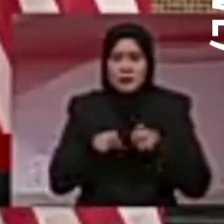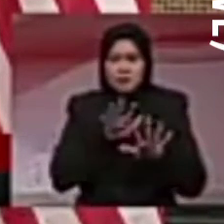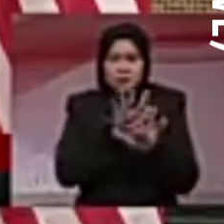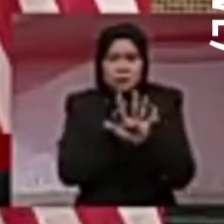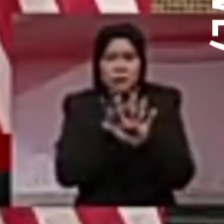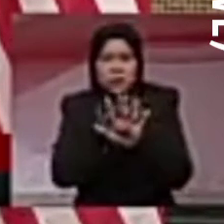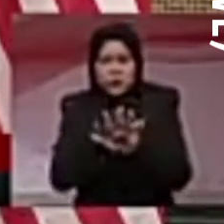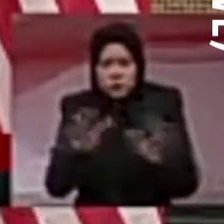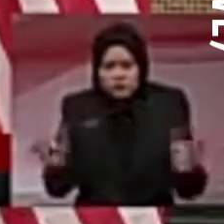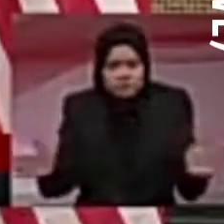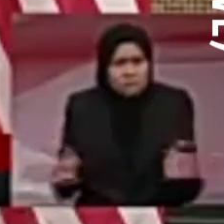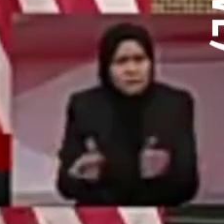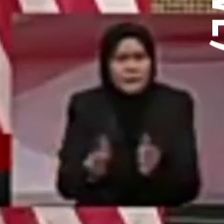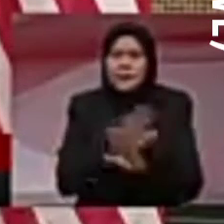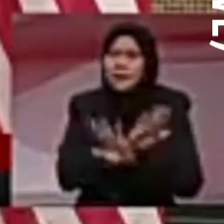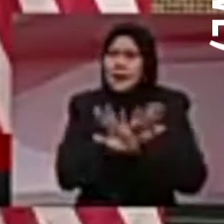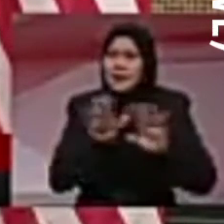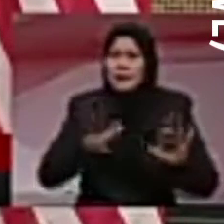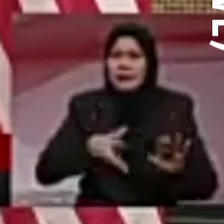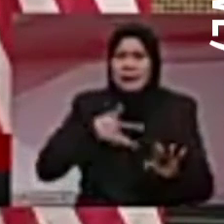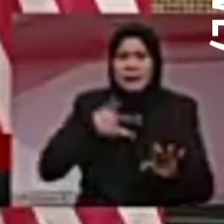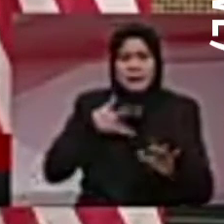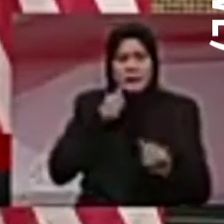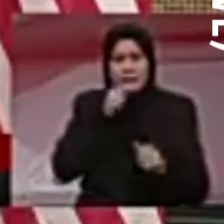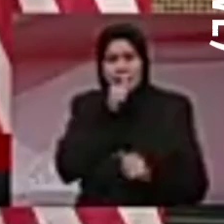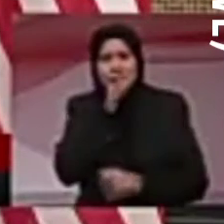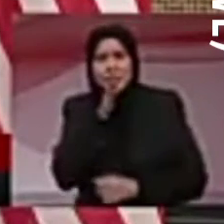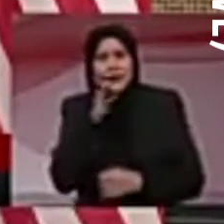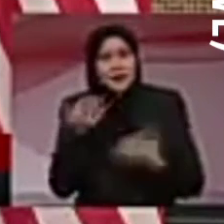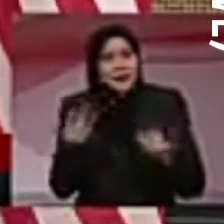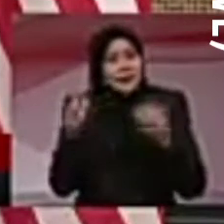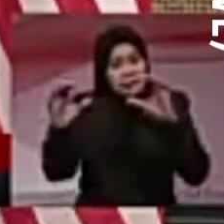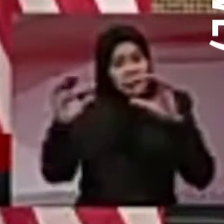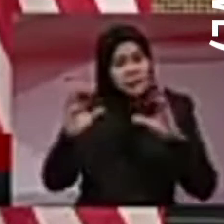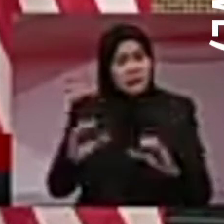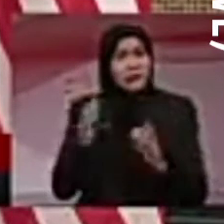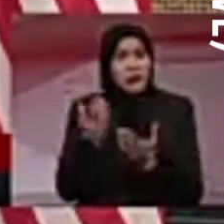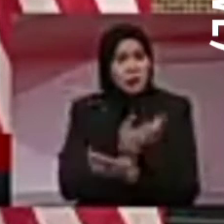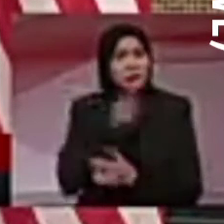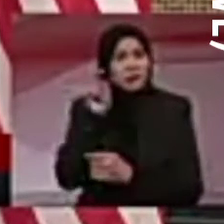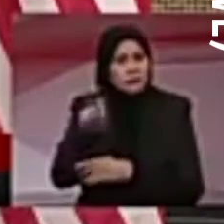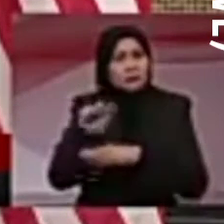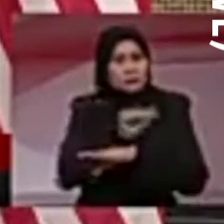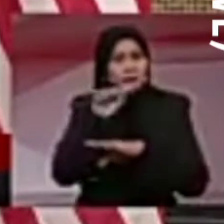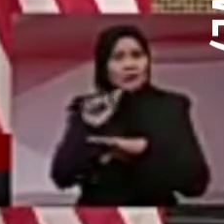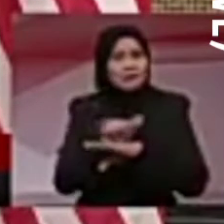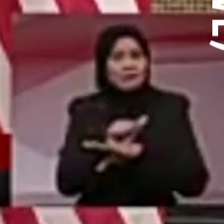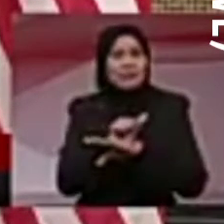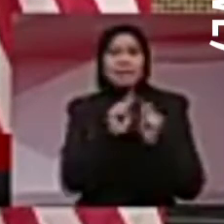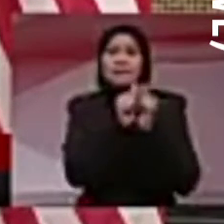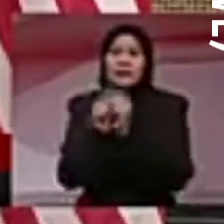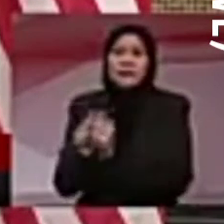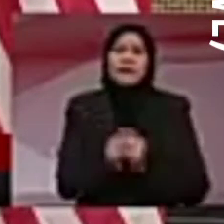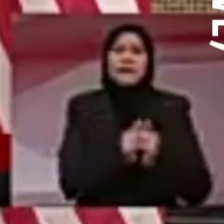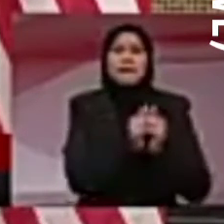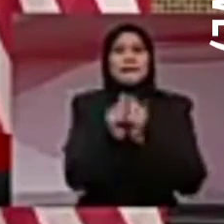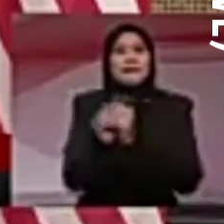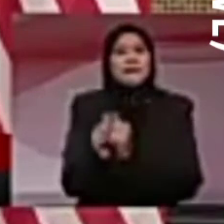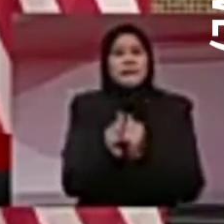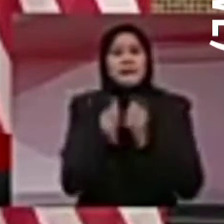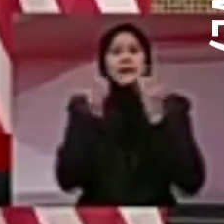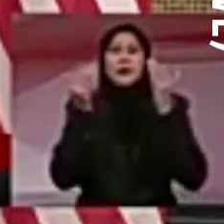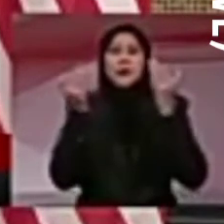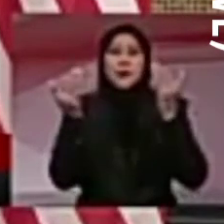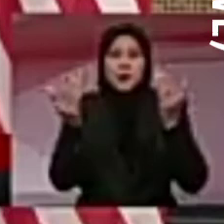dan jangan rese Eko untuk amalkan norma baru dalam kehidupan kita semasa merah kita